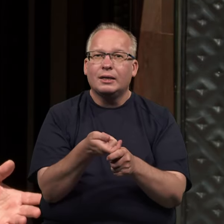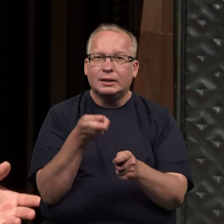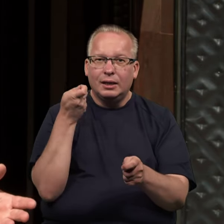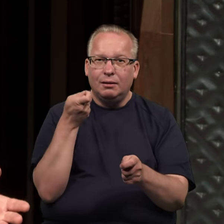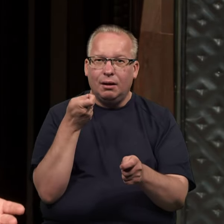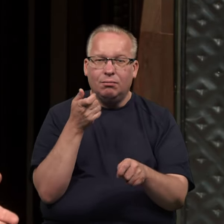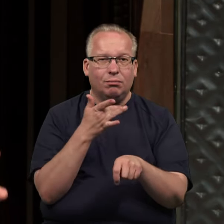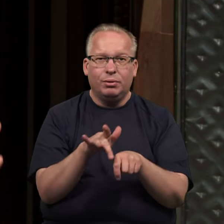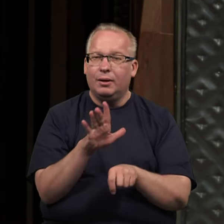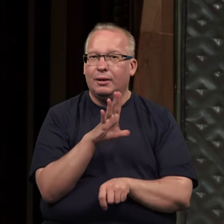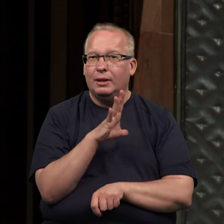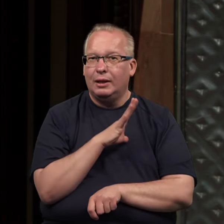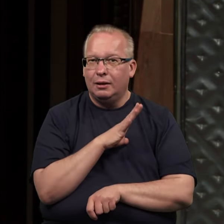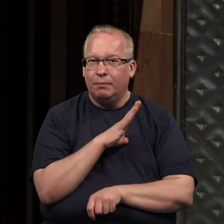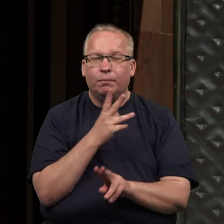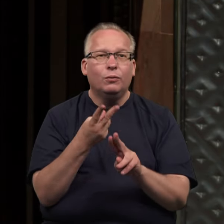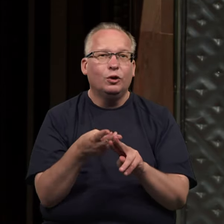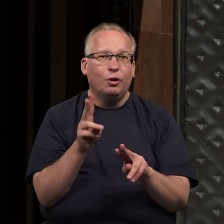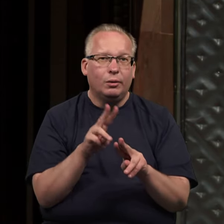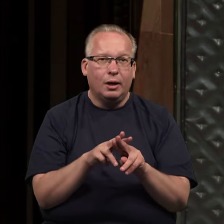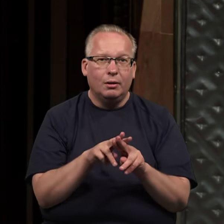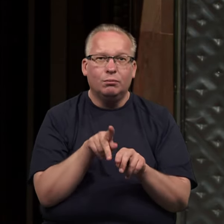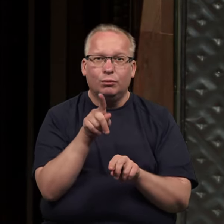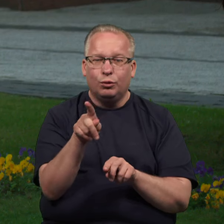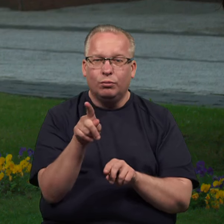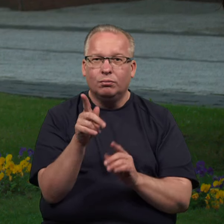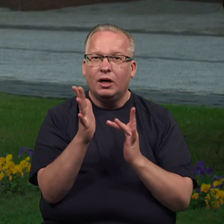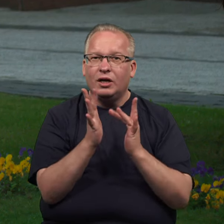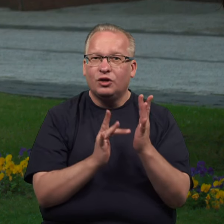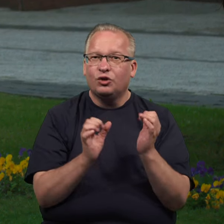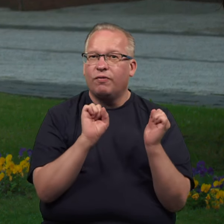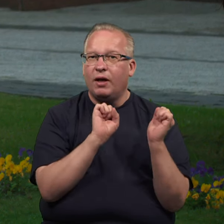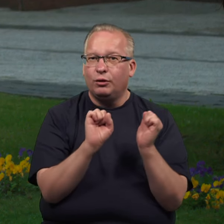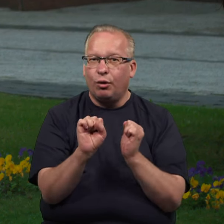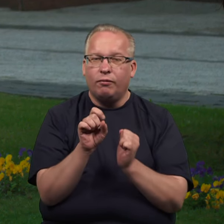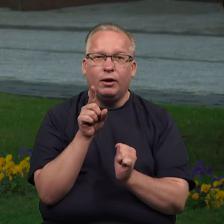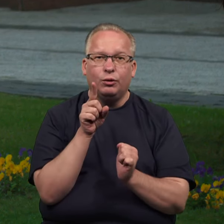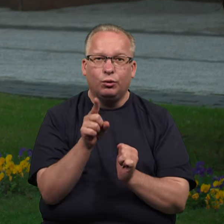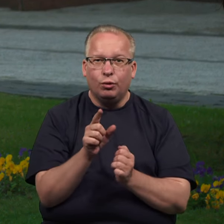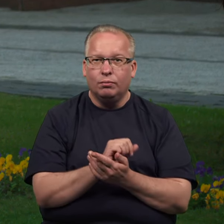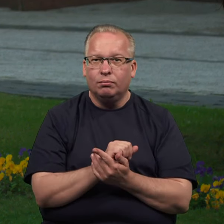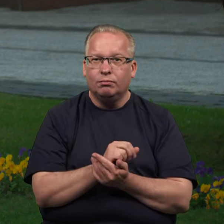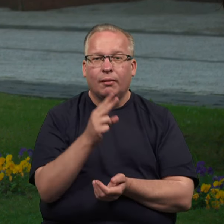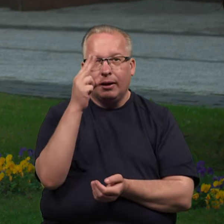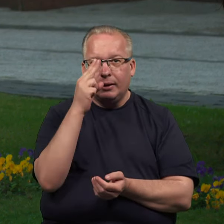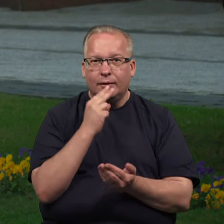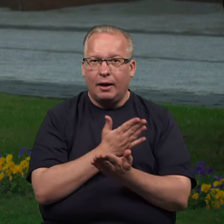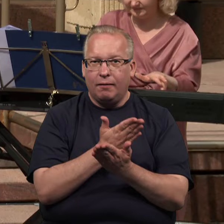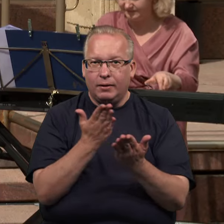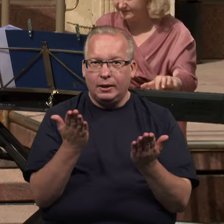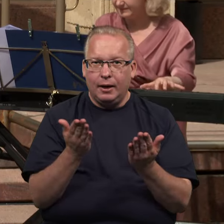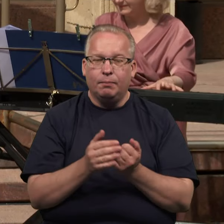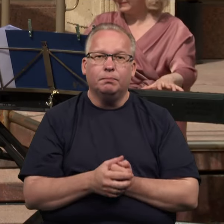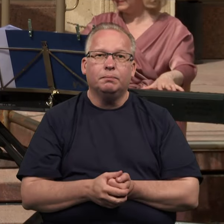nenuskynė, todėl kad tu šventovė, todėl kad tu tėvynė.